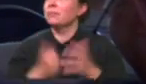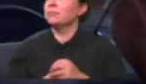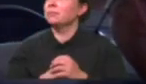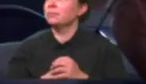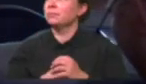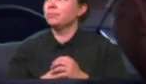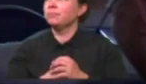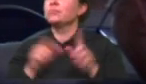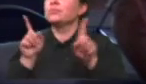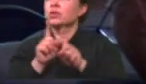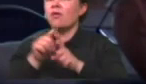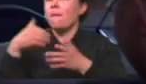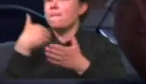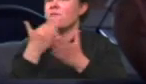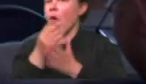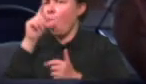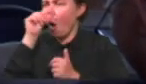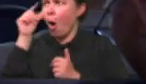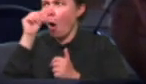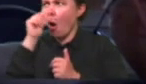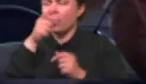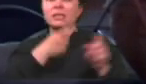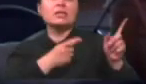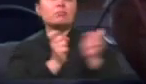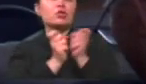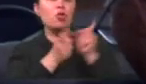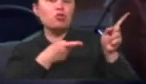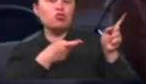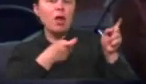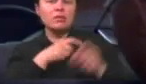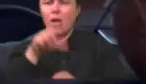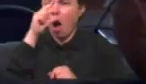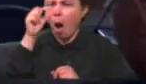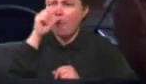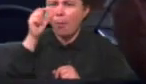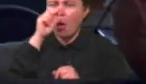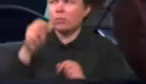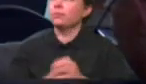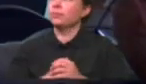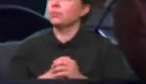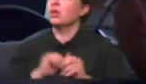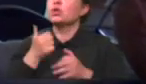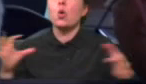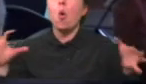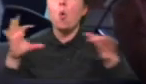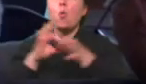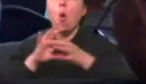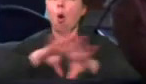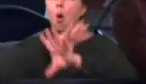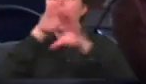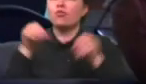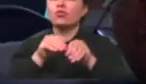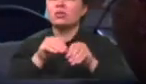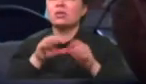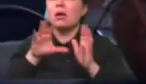Wbrew pozorom również w województwie opolskim, koło Strzelec Opolski. A co łączy te wszystkie miejscowości? Co